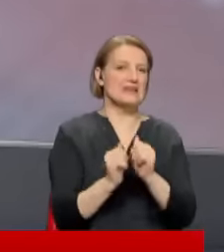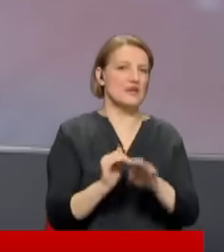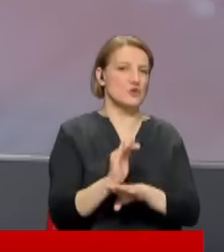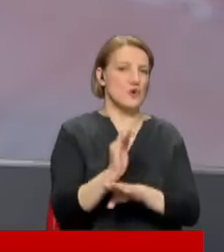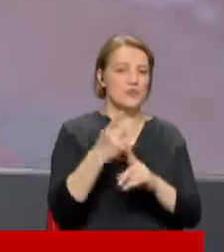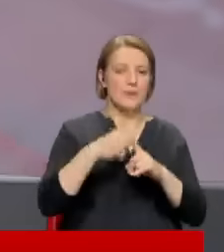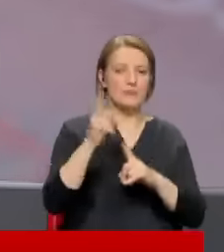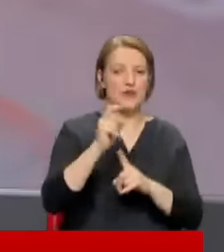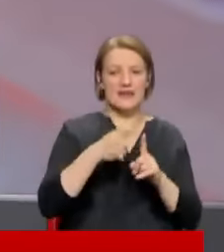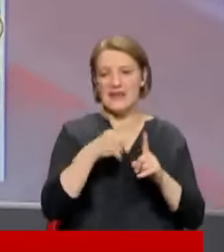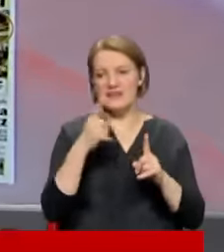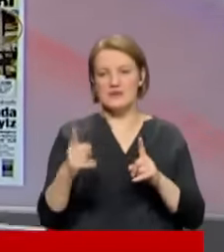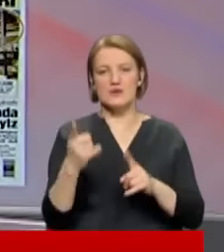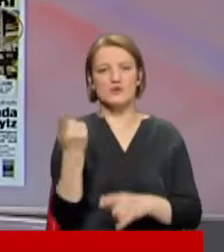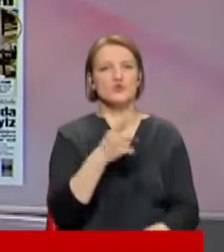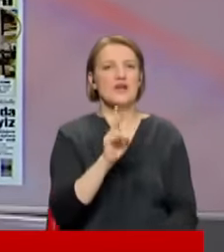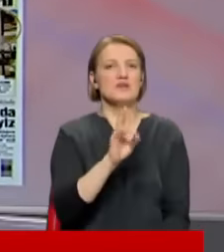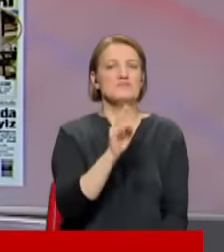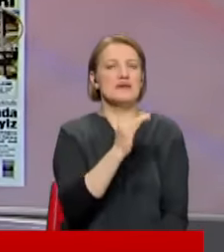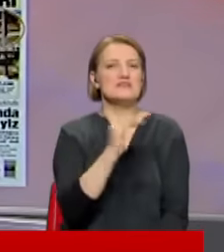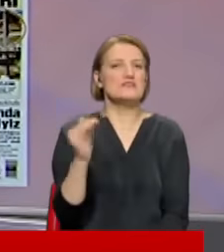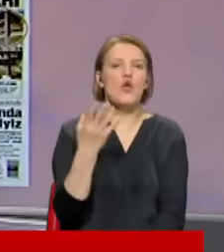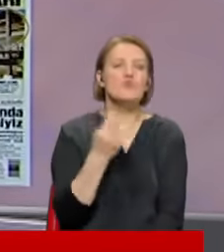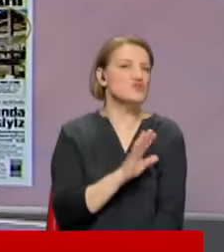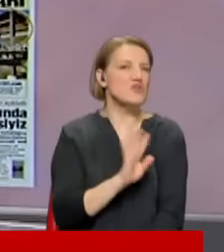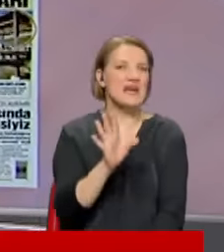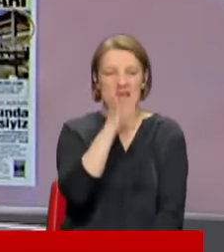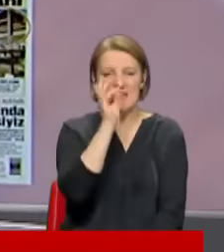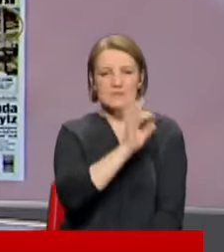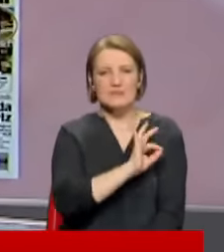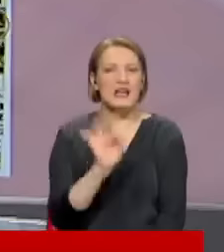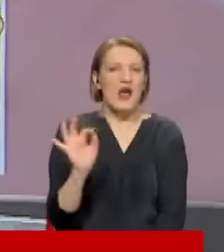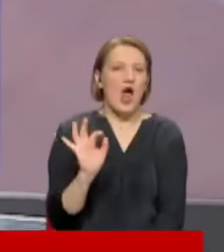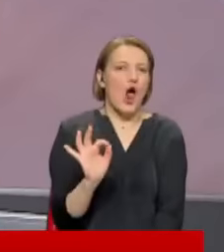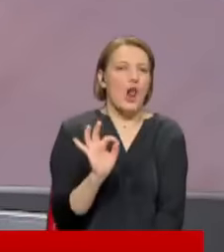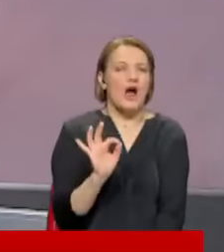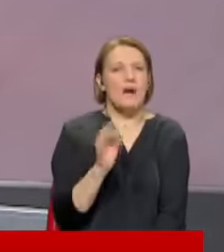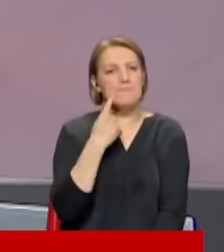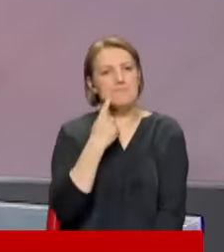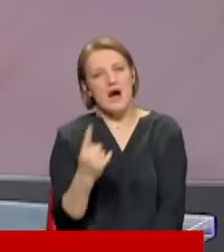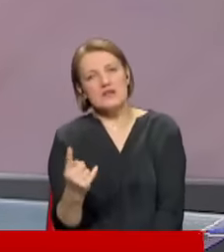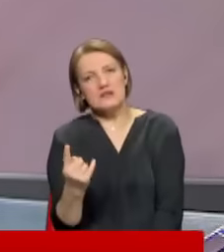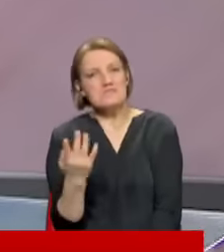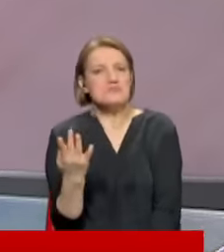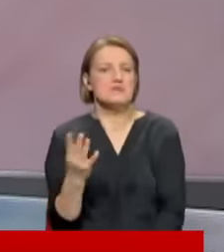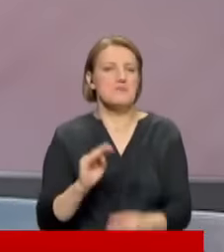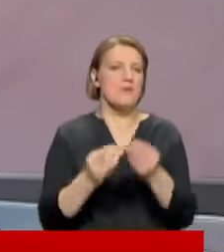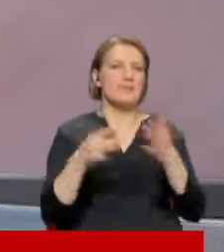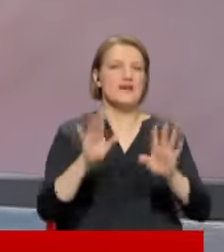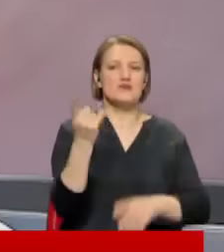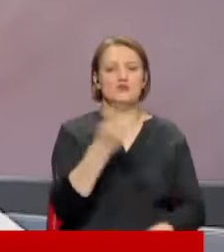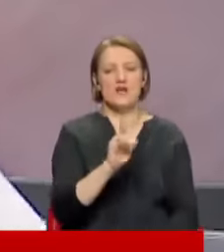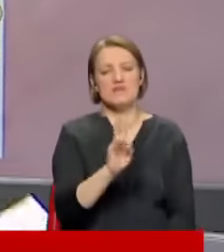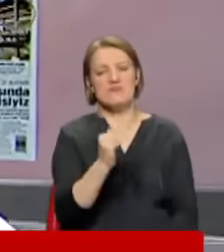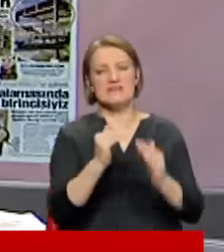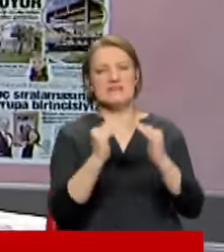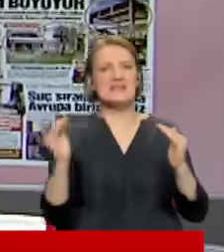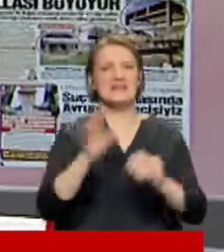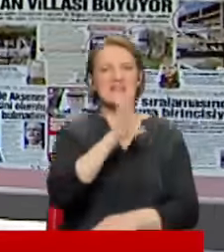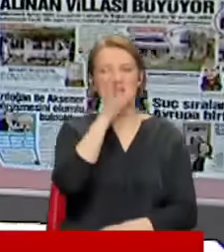de Temmuz ayından itibaren %25 sınırlaması olmayacak. Zaten kimsenin de öyle dönüp de baktığı bir mesele değil. %25